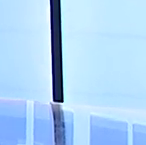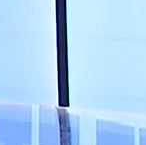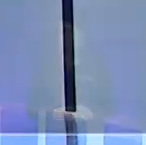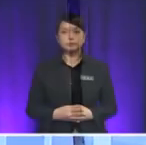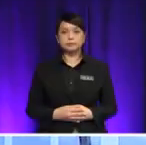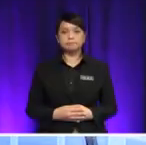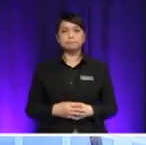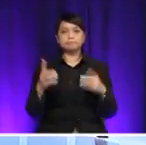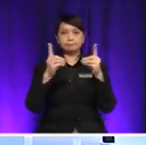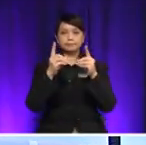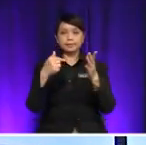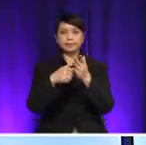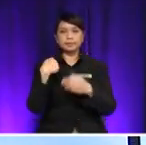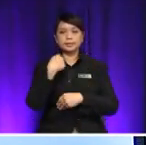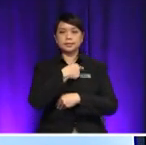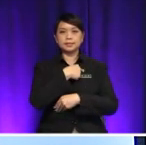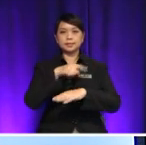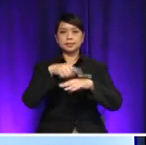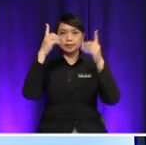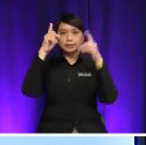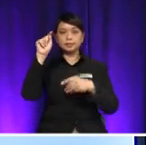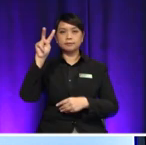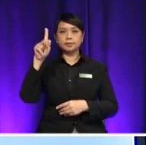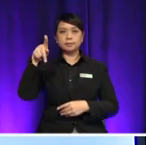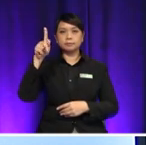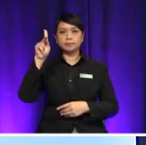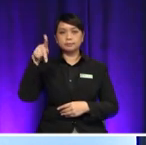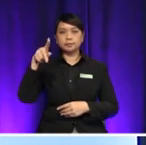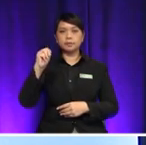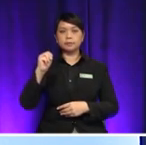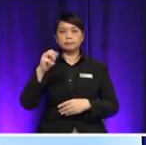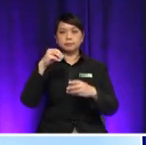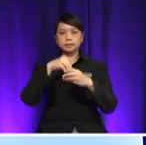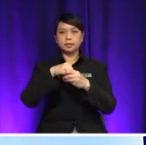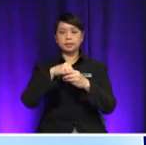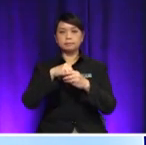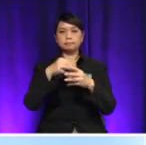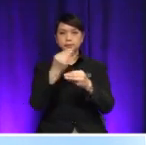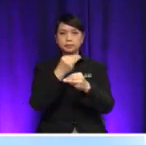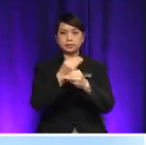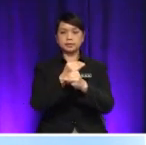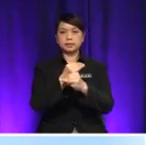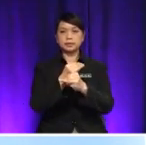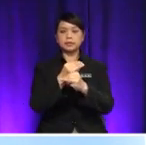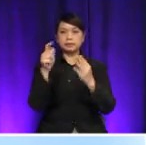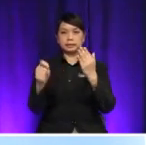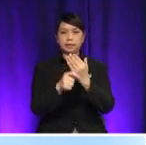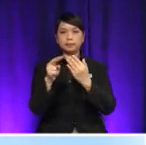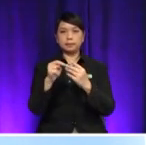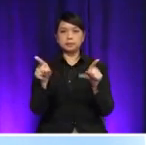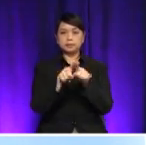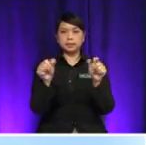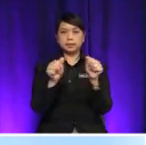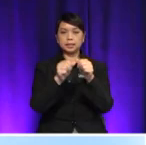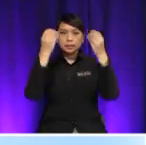bertemu kembali kita dalam Didik TV KPM untuk mata pelajaran matematika tambahan bersama dengan Cikgu ada HAM